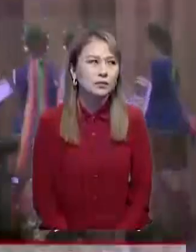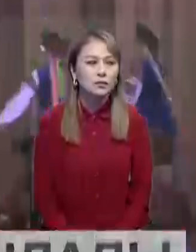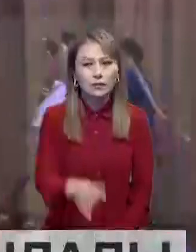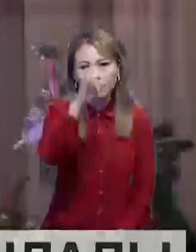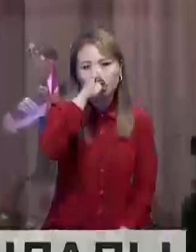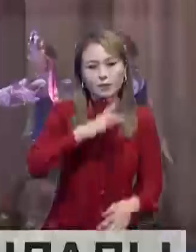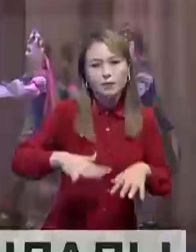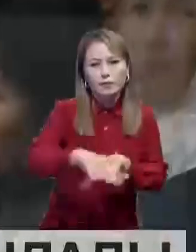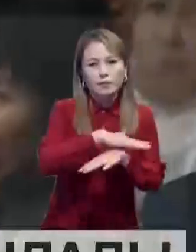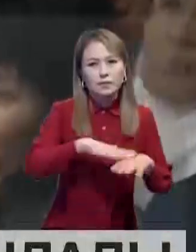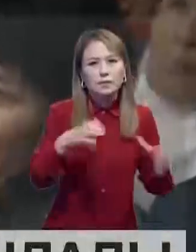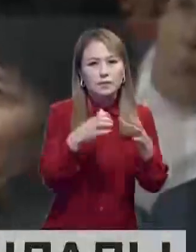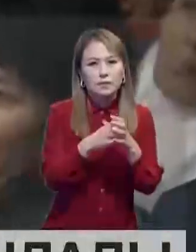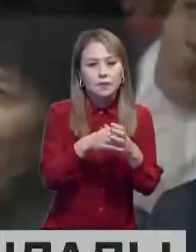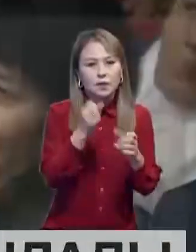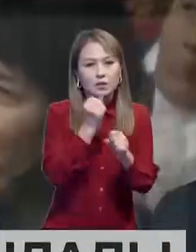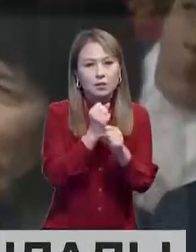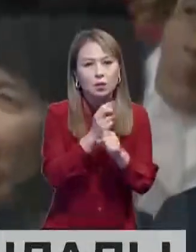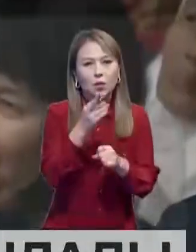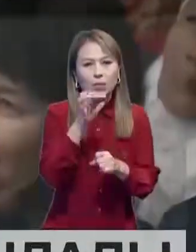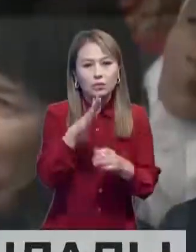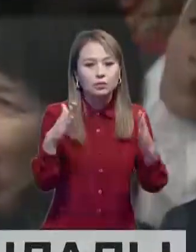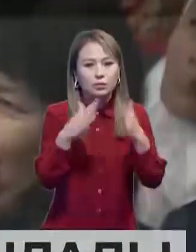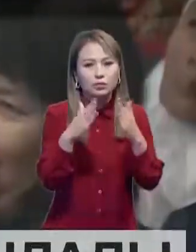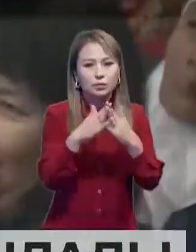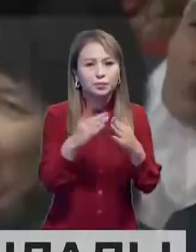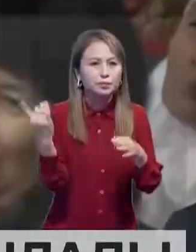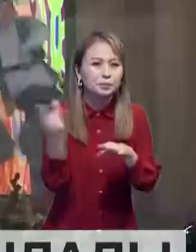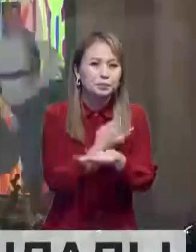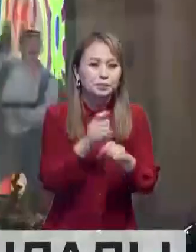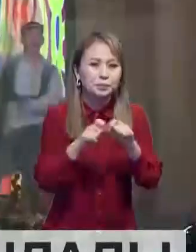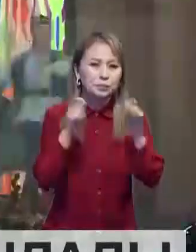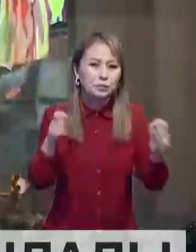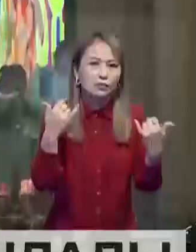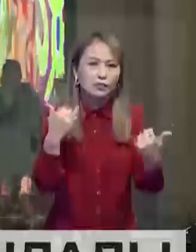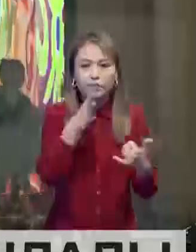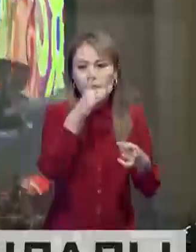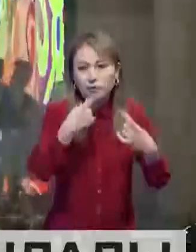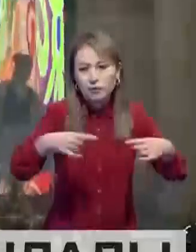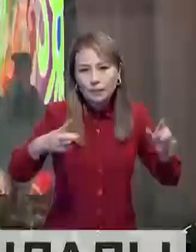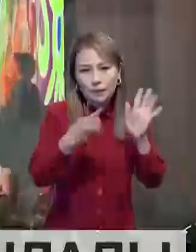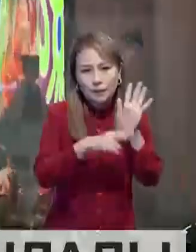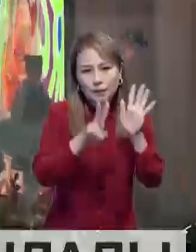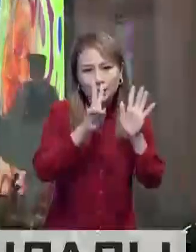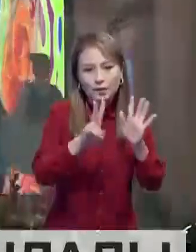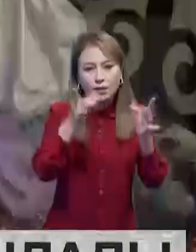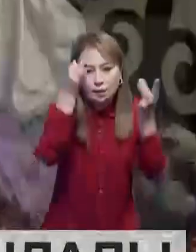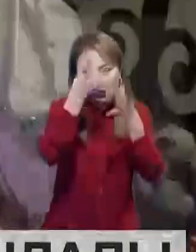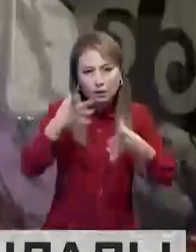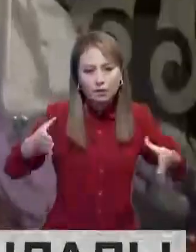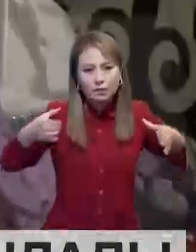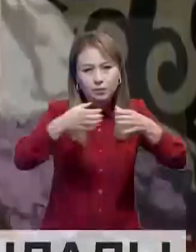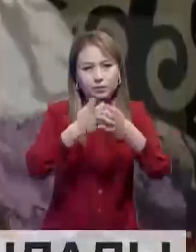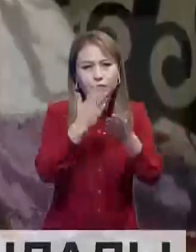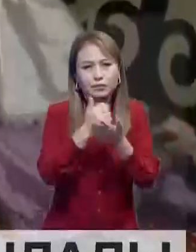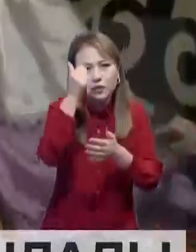Қазақстан халқы ассамблеясының қара шаңырағы саналатын достық үйі алғаш рет ел шығысында ашылған. Қазір өлкеде 72 этномәдени бірлестік бар. Жыл